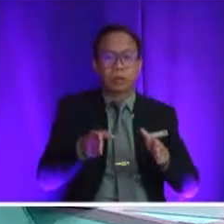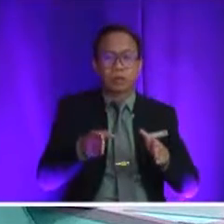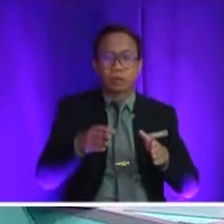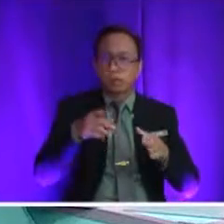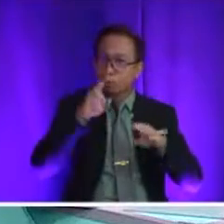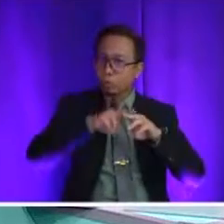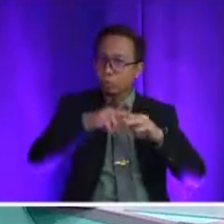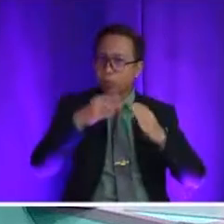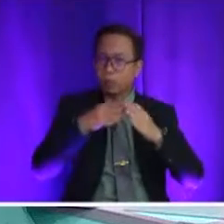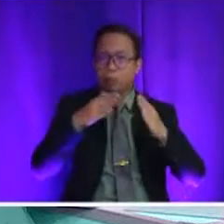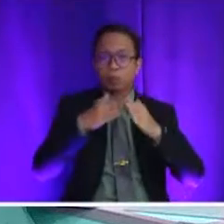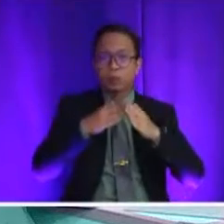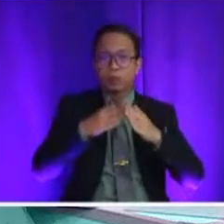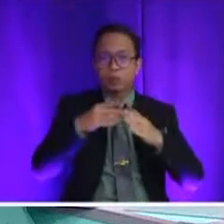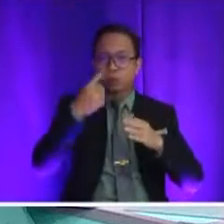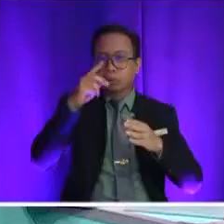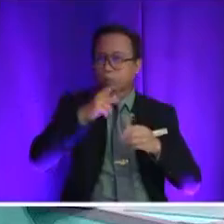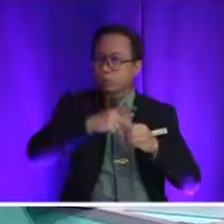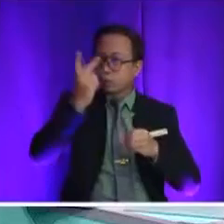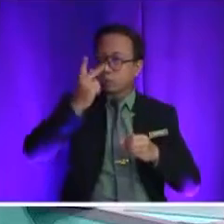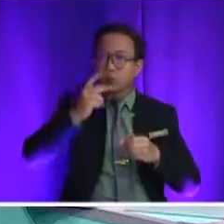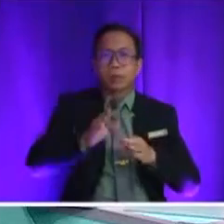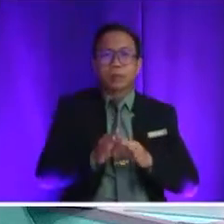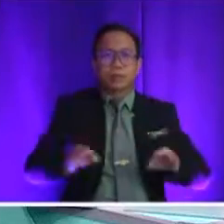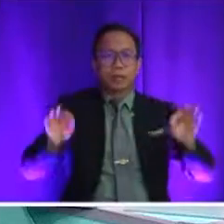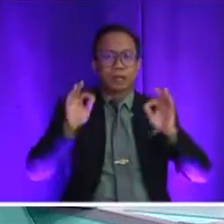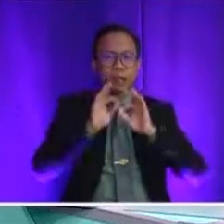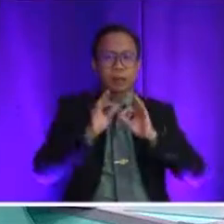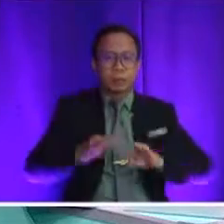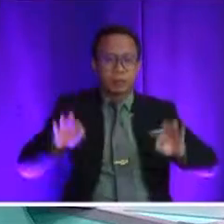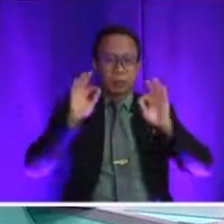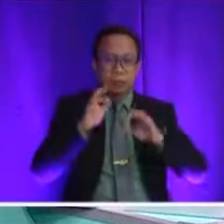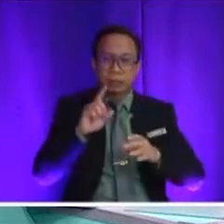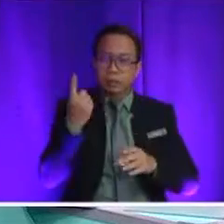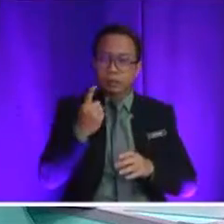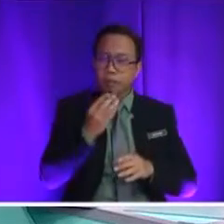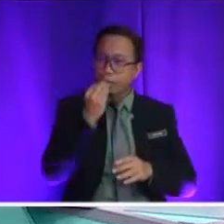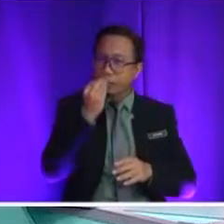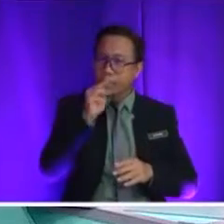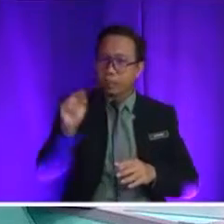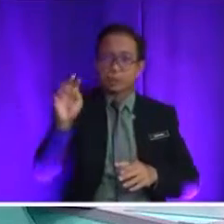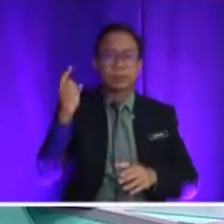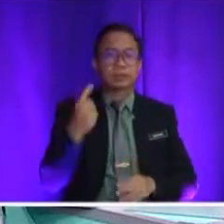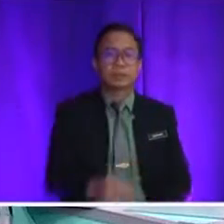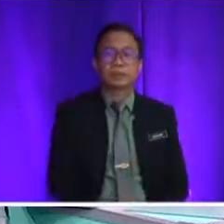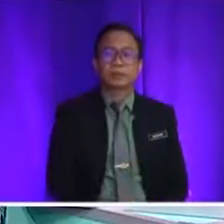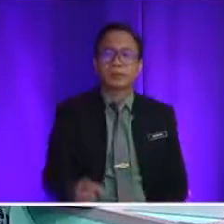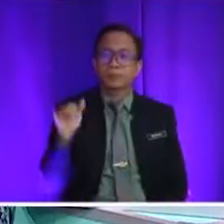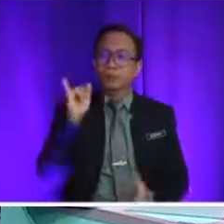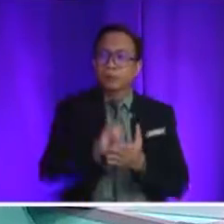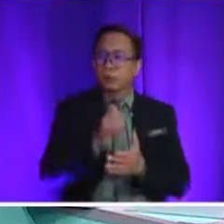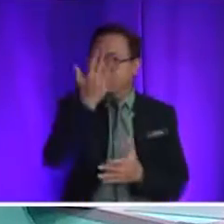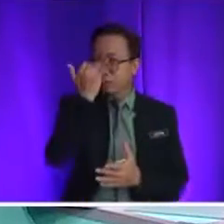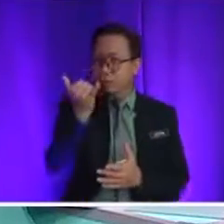dan hanya keluar untuk perkara-perkara penting saja contohnya untuk mendapatkan makanan dan sebagainya Itu itu kesimpulan